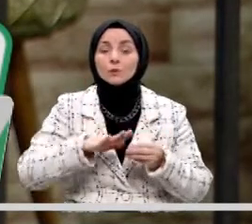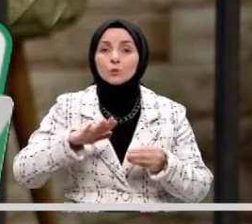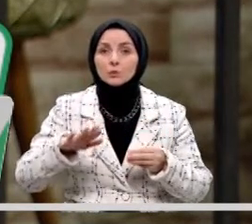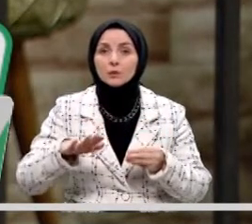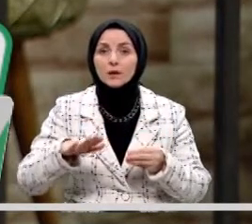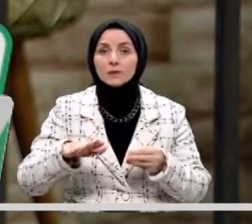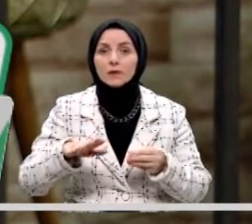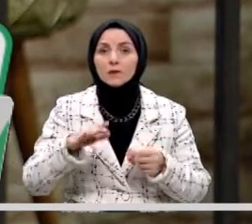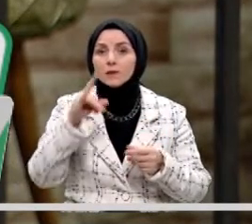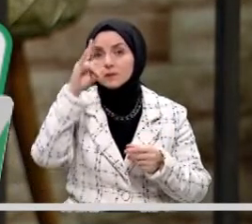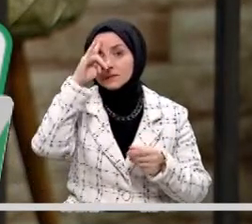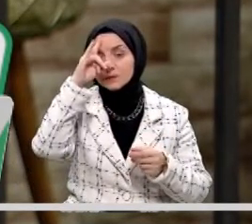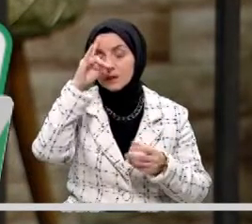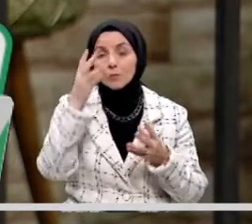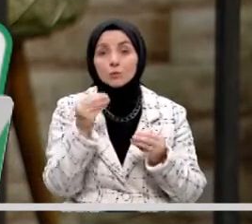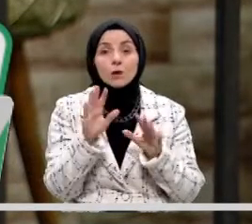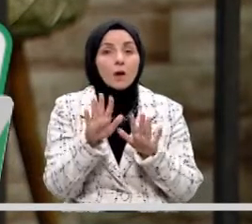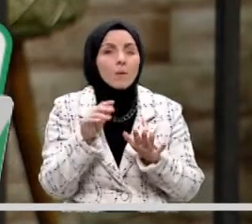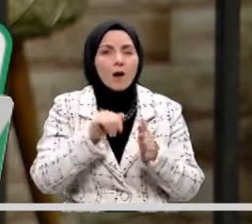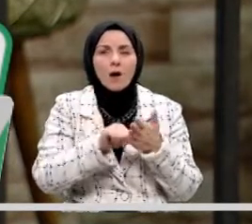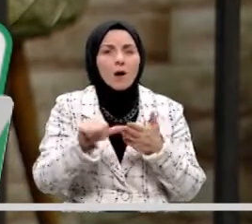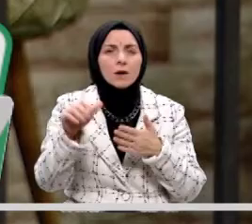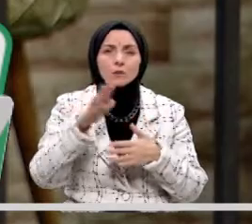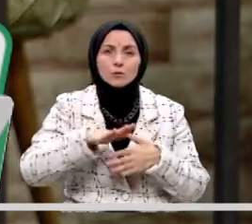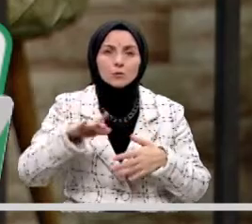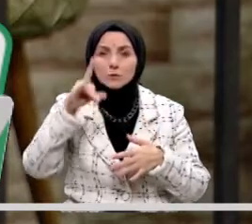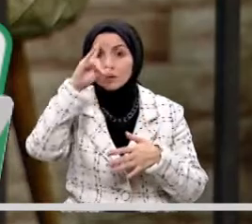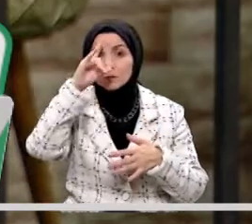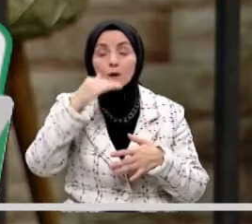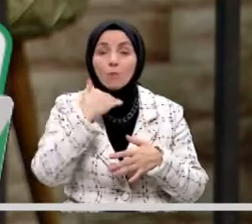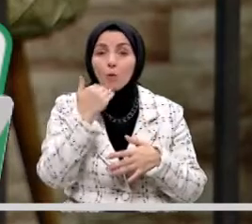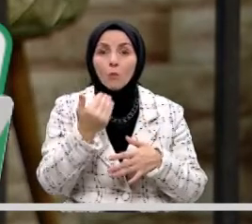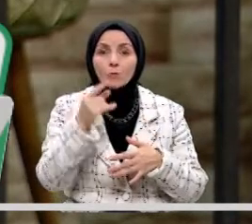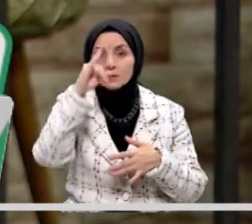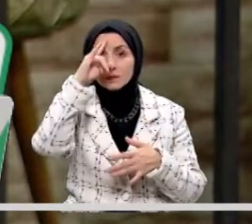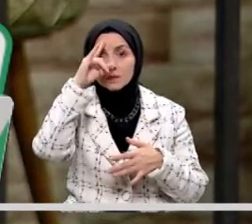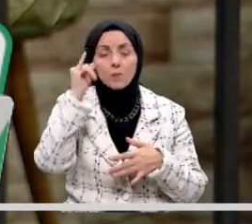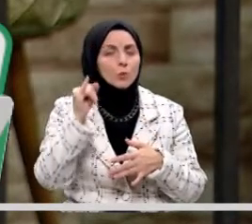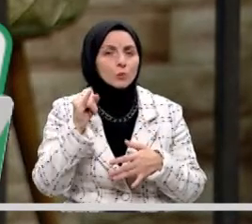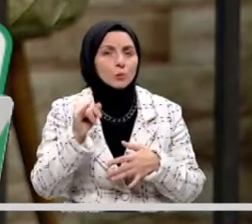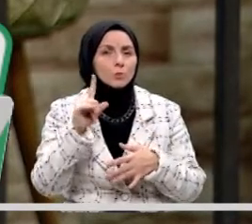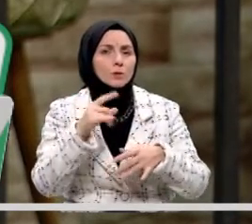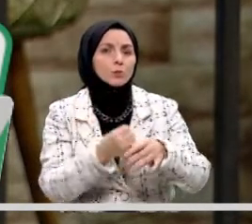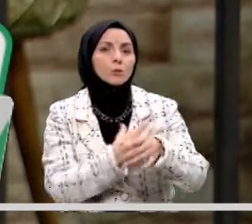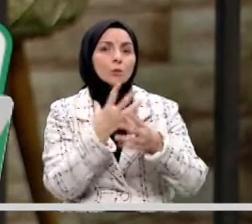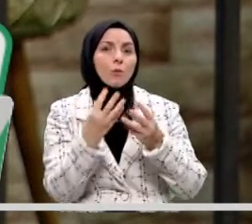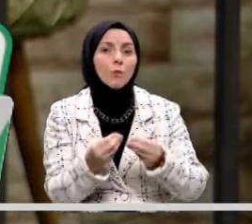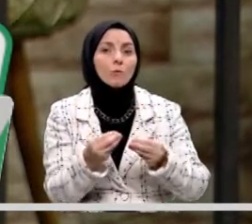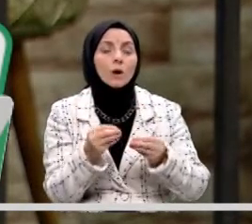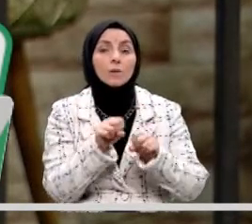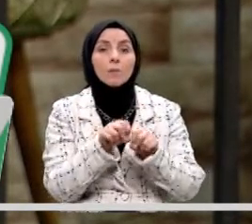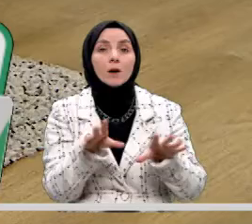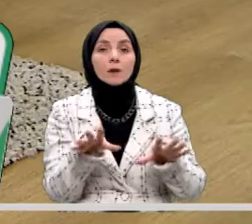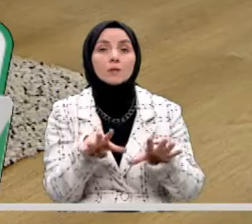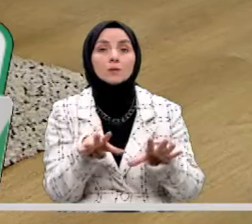her çocukla da Kıskanma olmaz onda kıskanmak kötü bir duygudur kıskançlık hastalıklı bir duygu budur paylaşma kısmını